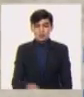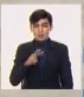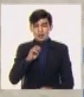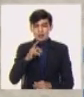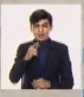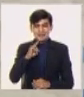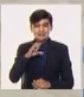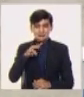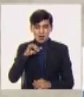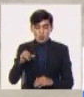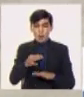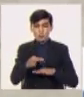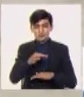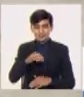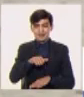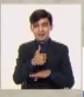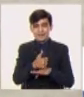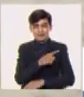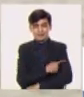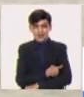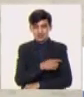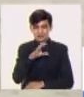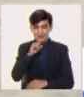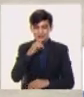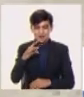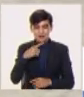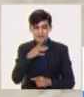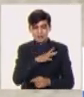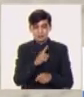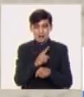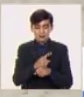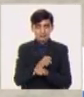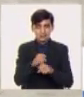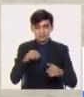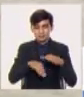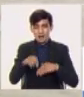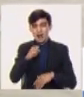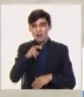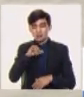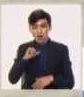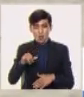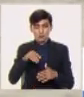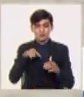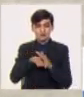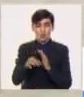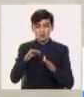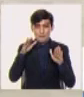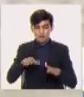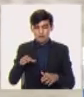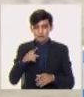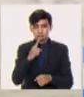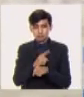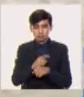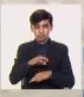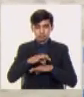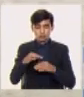Маңғыстау облысының бас санитарлық дәрігері қоғамдық жағажайлардың жұмысына да рұқсат бермеді. Алайда Ақтау жағажайларында қатаң карантин тәртібі жоқ